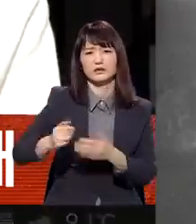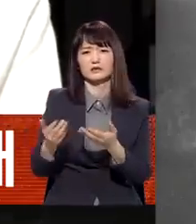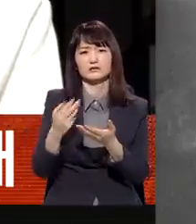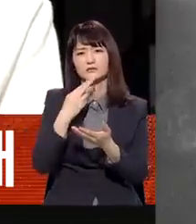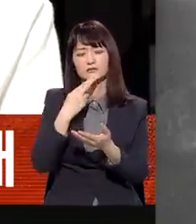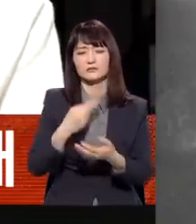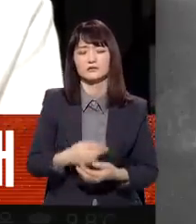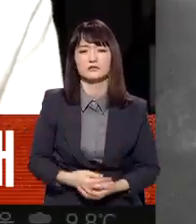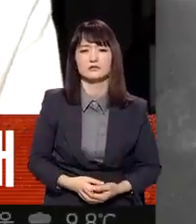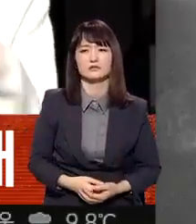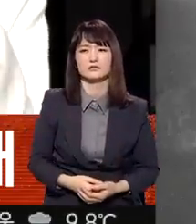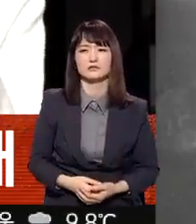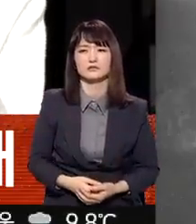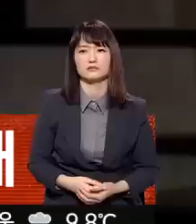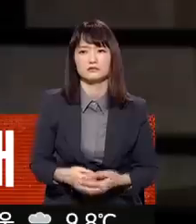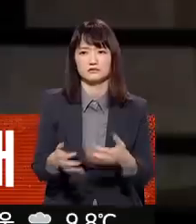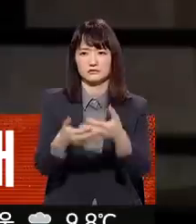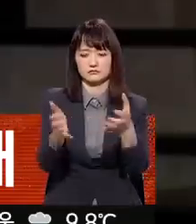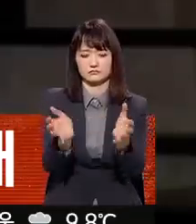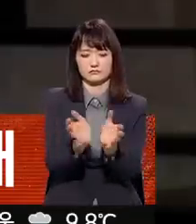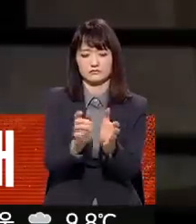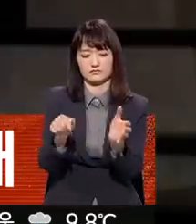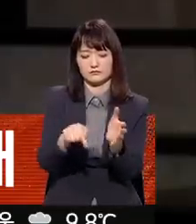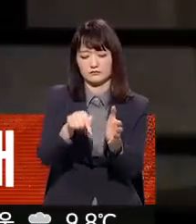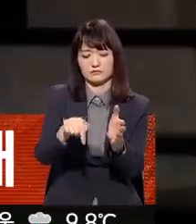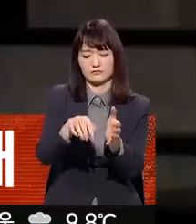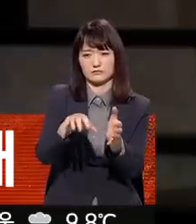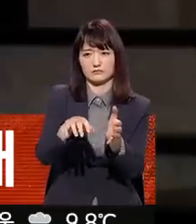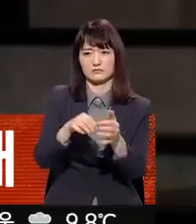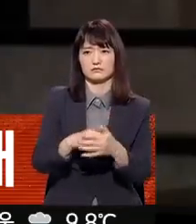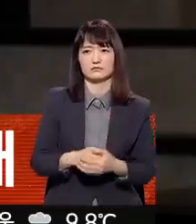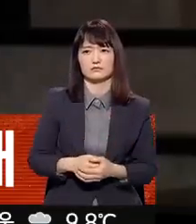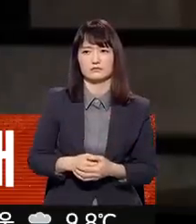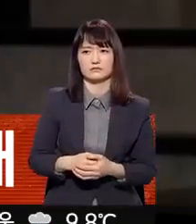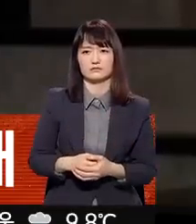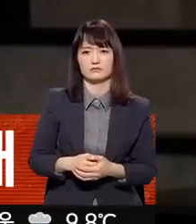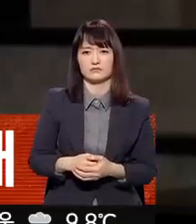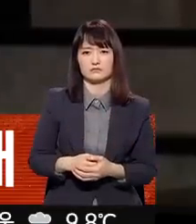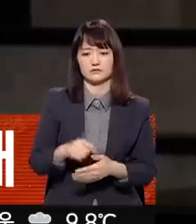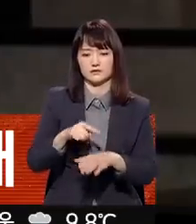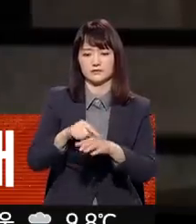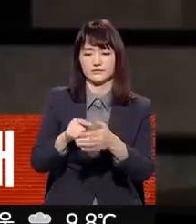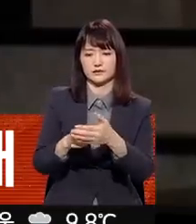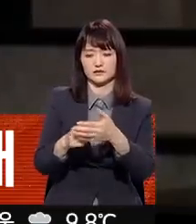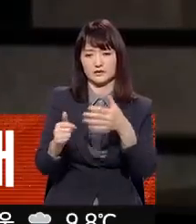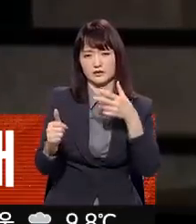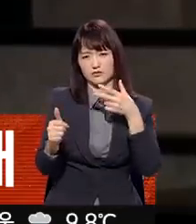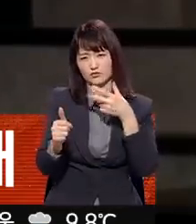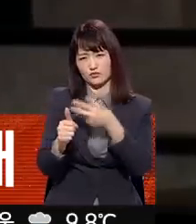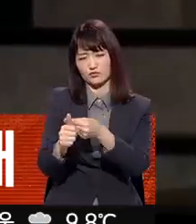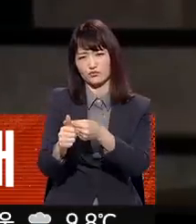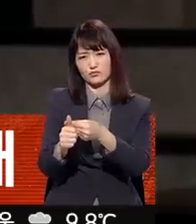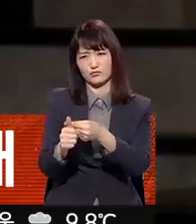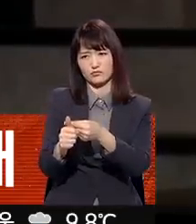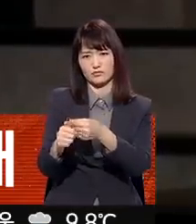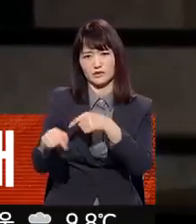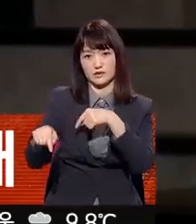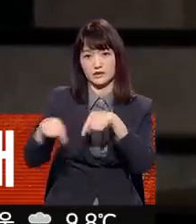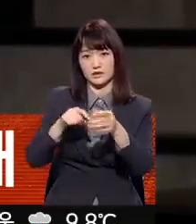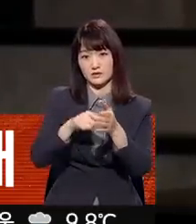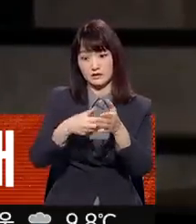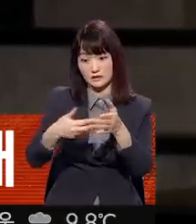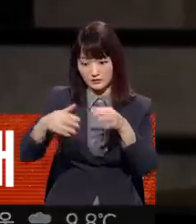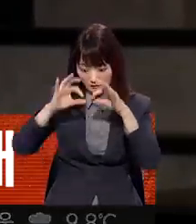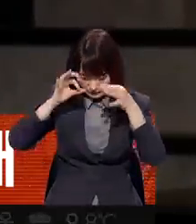거죠. 그렇기 때문에 이 집단 자체가 아마 그 순간에는 전체적으로 그런 심리적 세뇌를 당했을 것이고요. 지나서 보니까